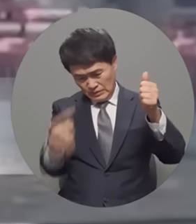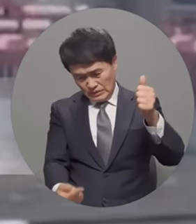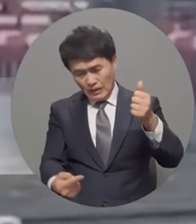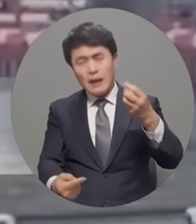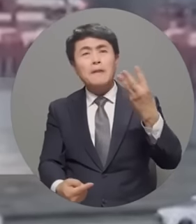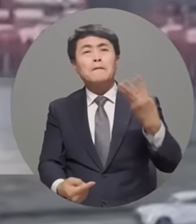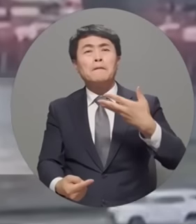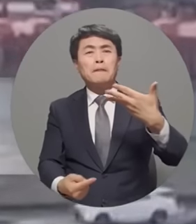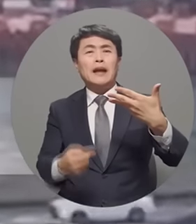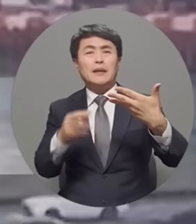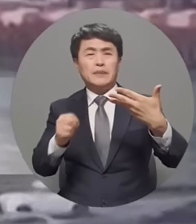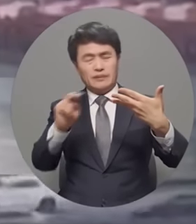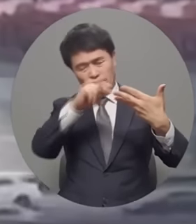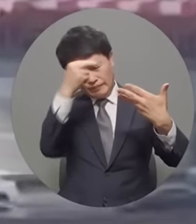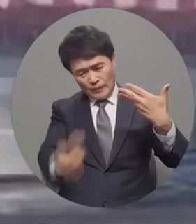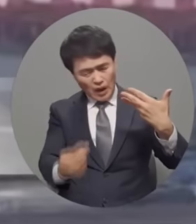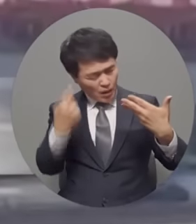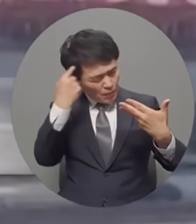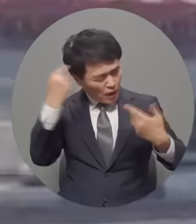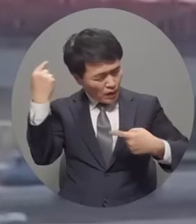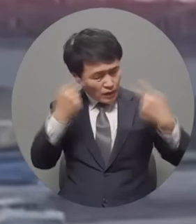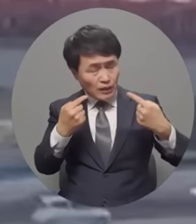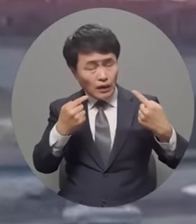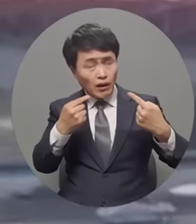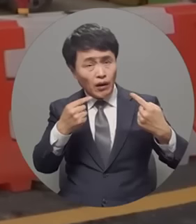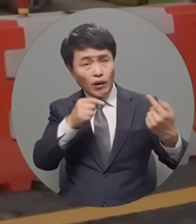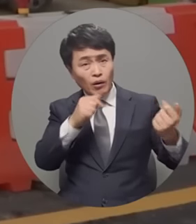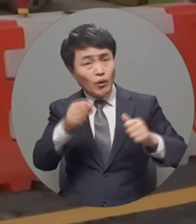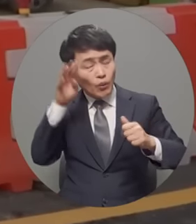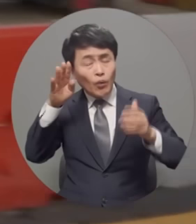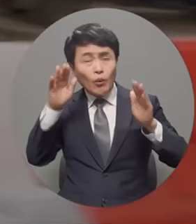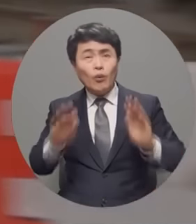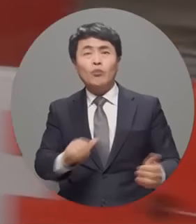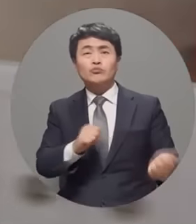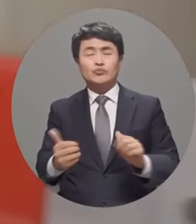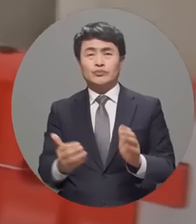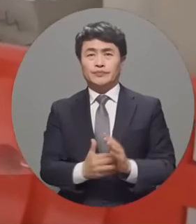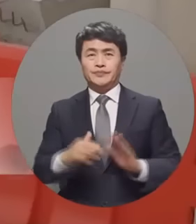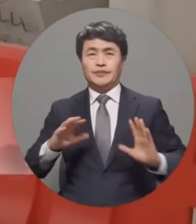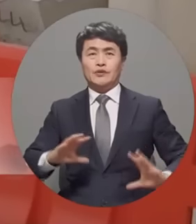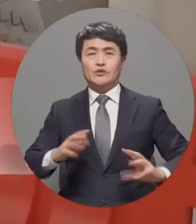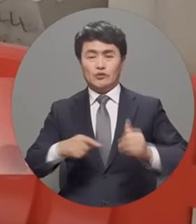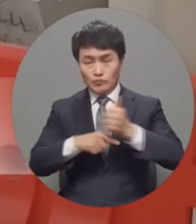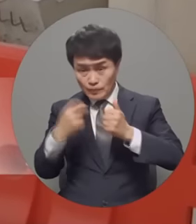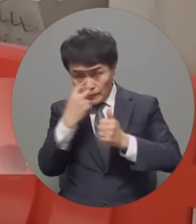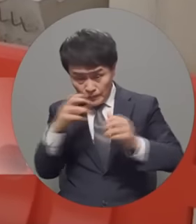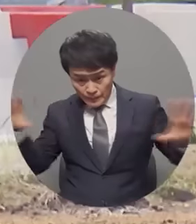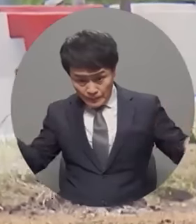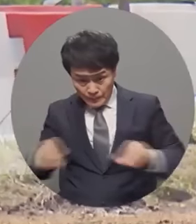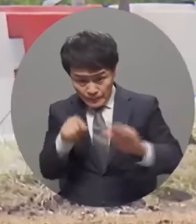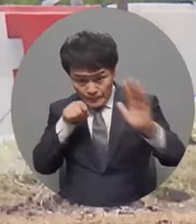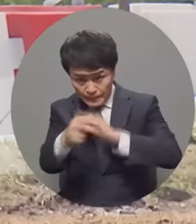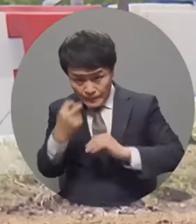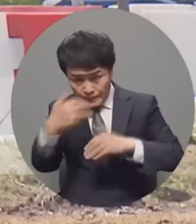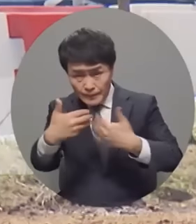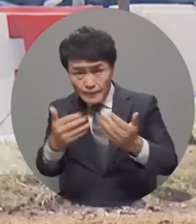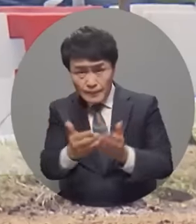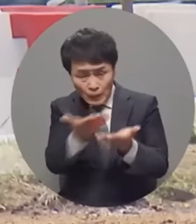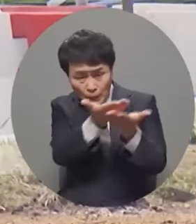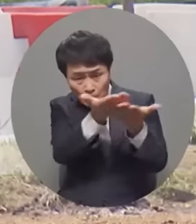머리를 다쳤고 사고 사흘 만인 오늘 숨졌습니다. 어제 국과수 등과 합동감식을 벌인 경찰은 상판을 받치는